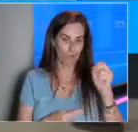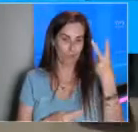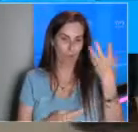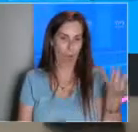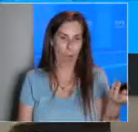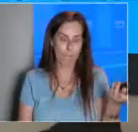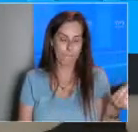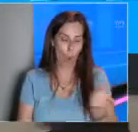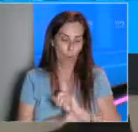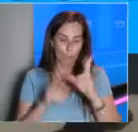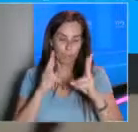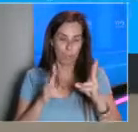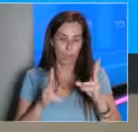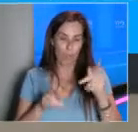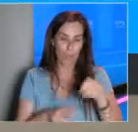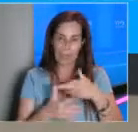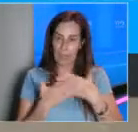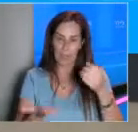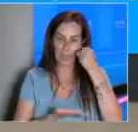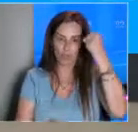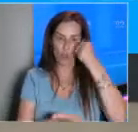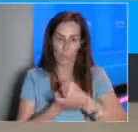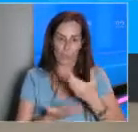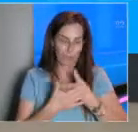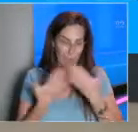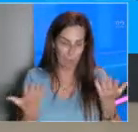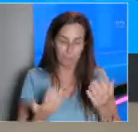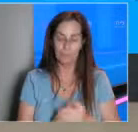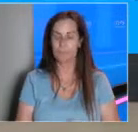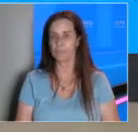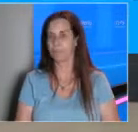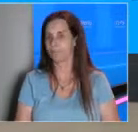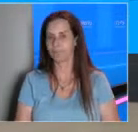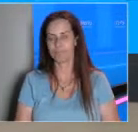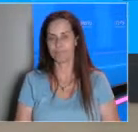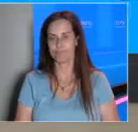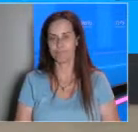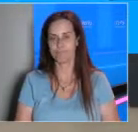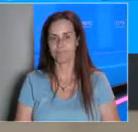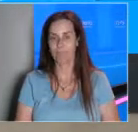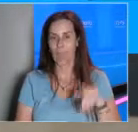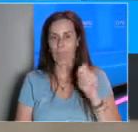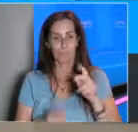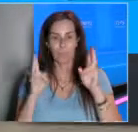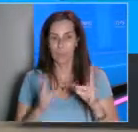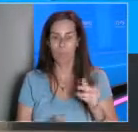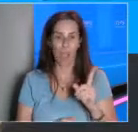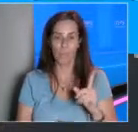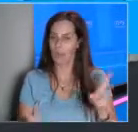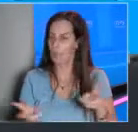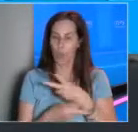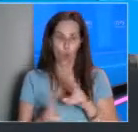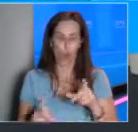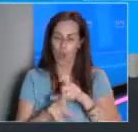פיזור הכנסת באופן אוטומטי עם תקציב הממשלה, כן, המדינה לא יעבור. הכנסת התפזרת, הצדדים לא